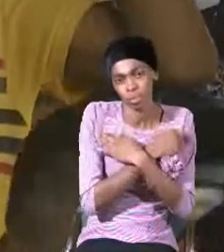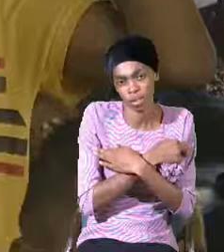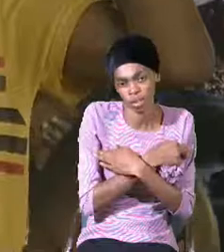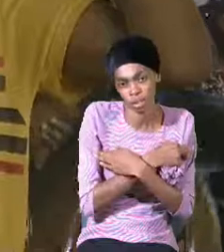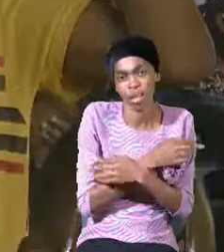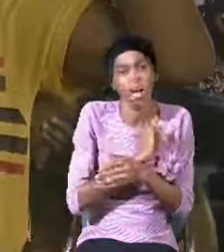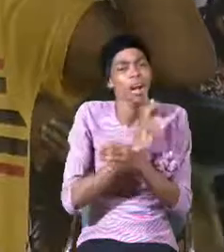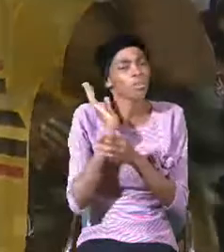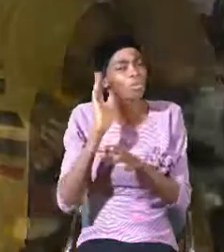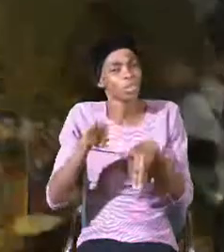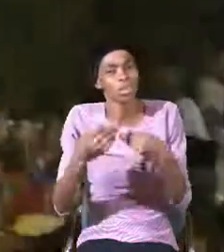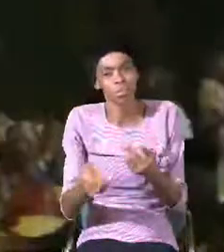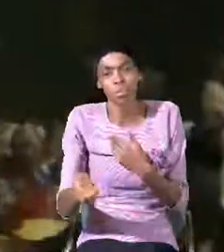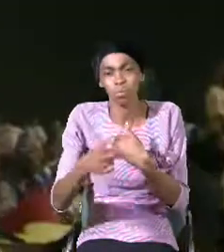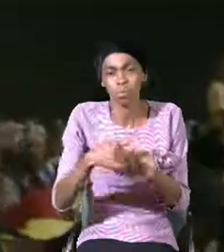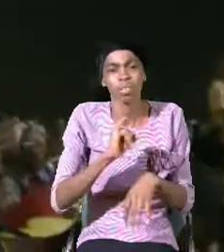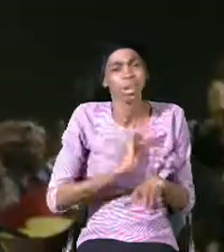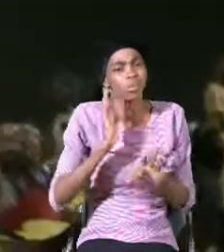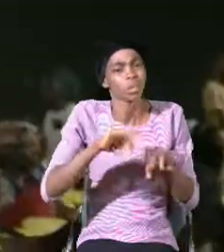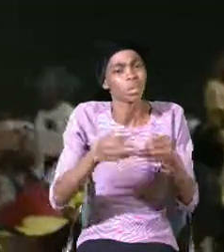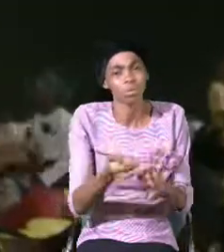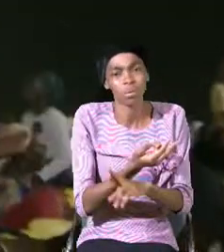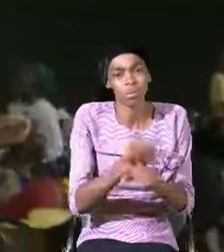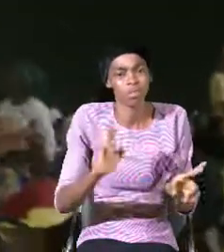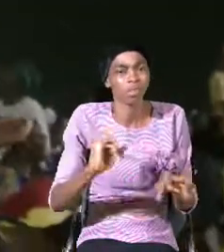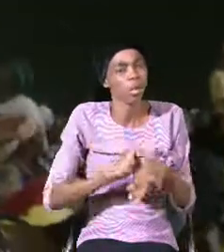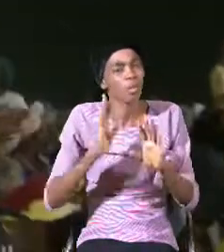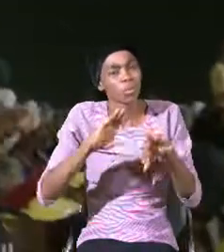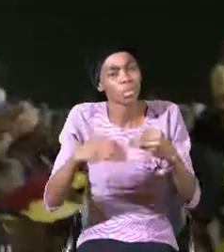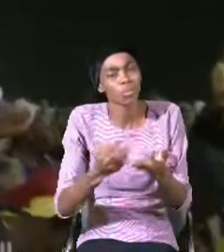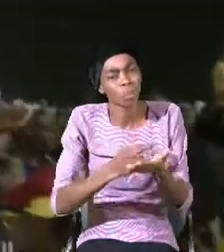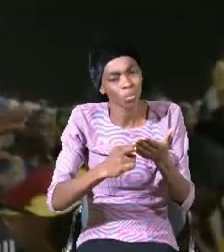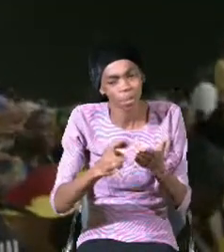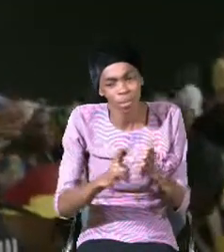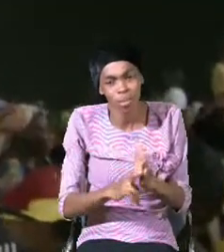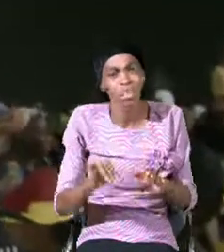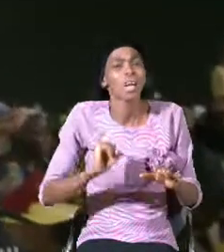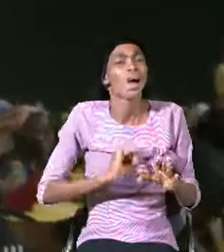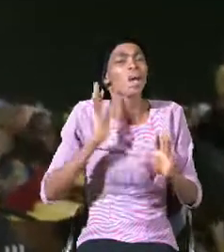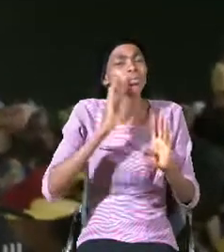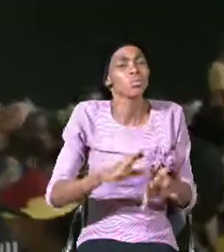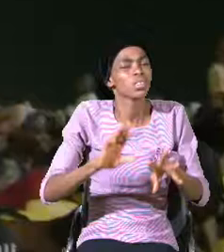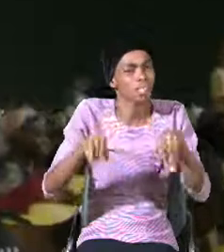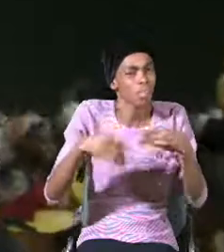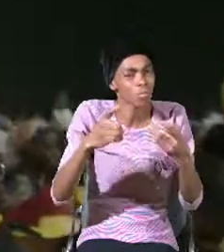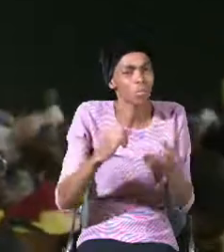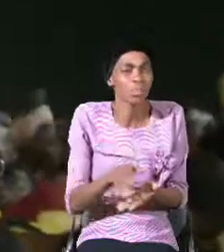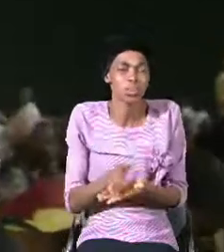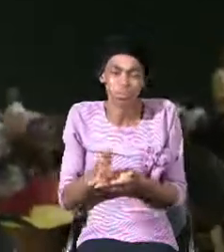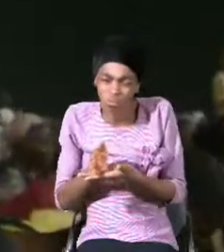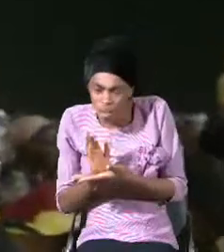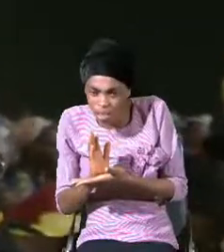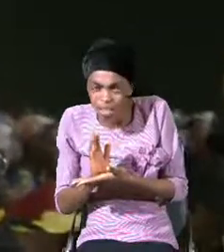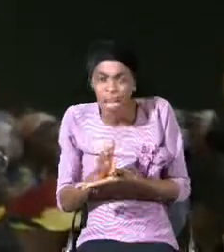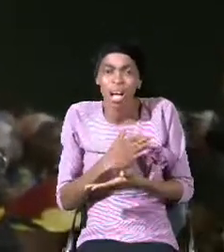du repos. Le repos du cœur. Je vous donne la résolution, la justice, et je vous donnerai les